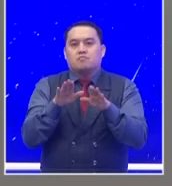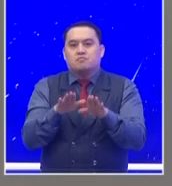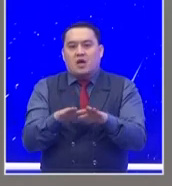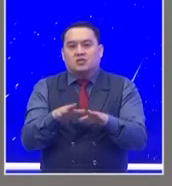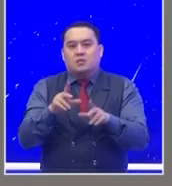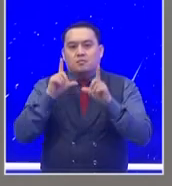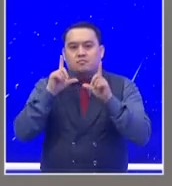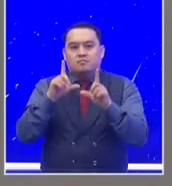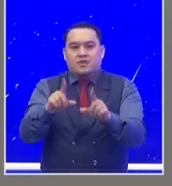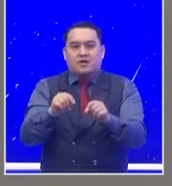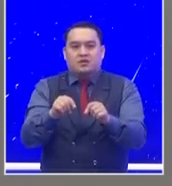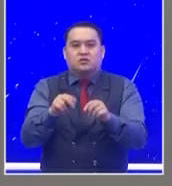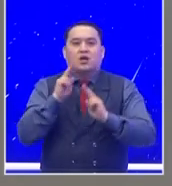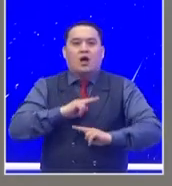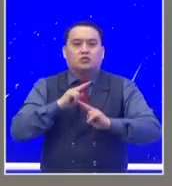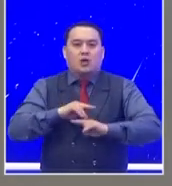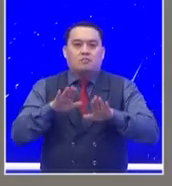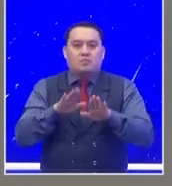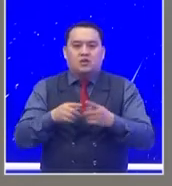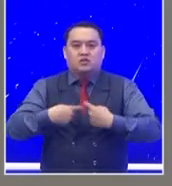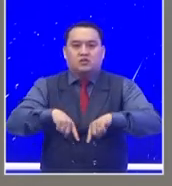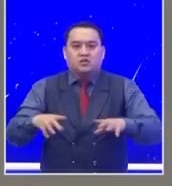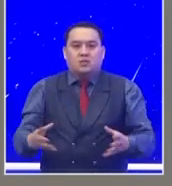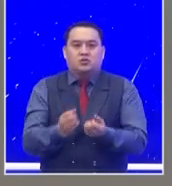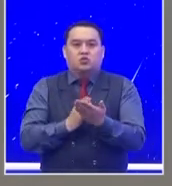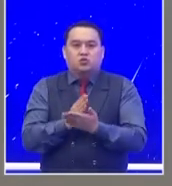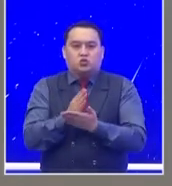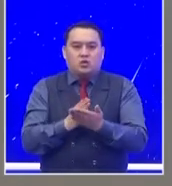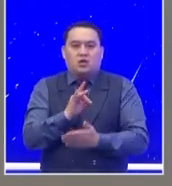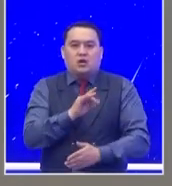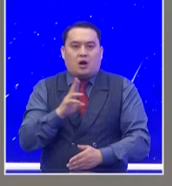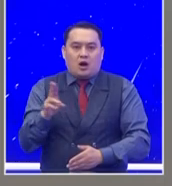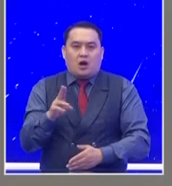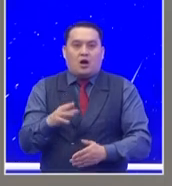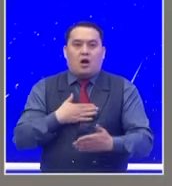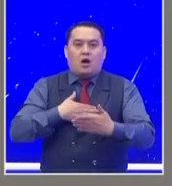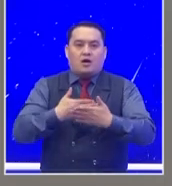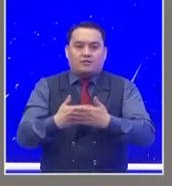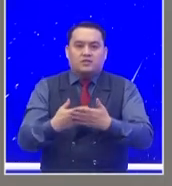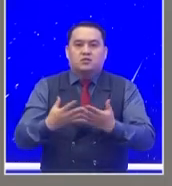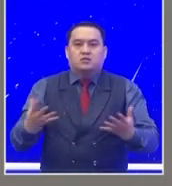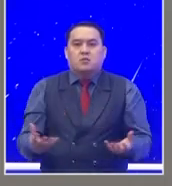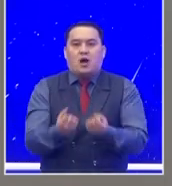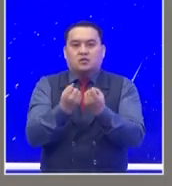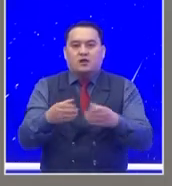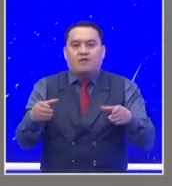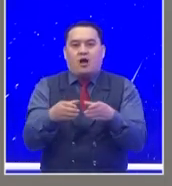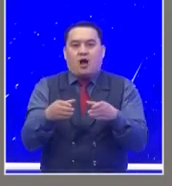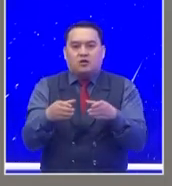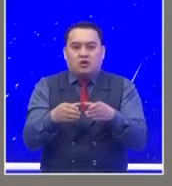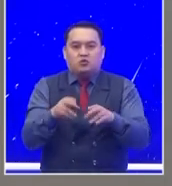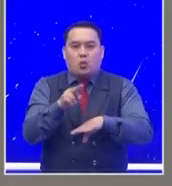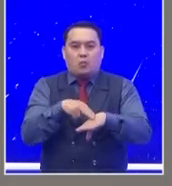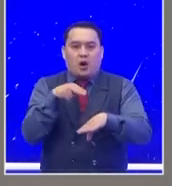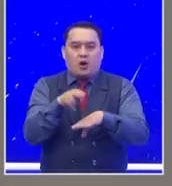оперативно выехали сотрудники местного отдела пути с спасатели республиканского оперативно спасательного отряда а также